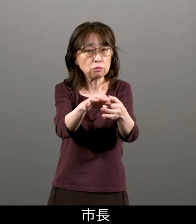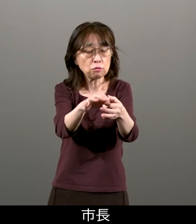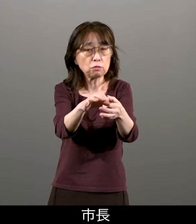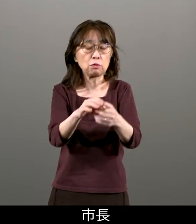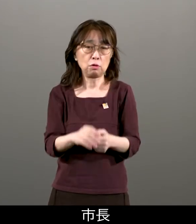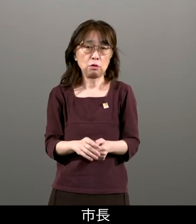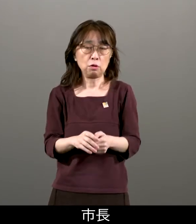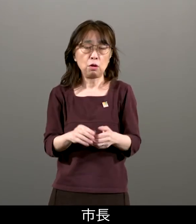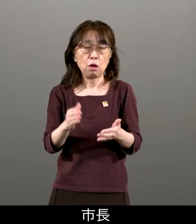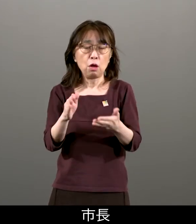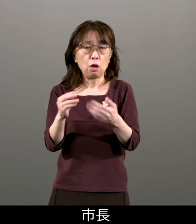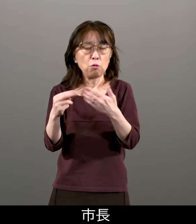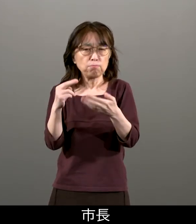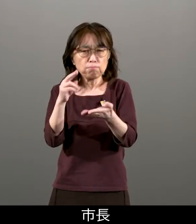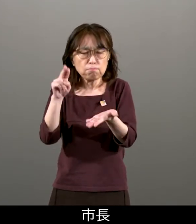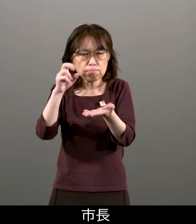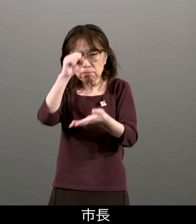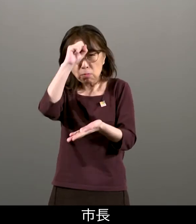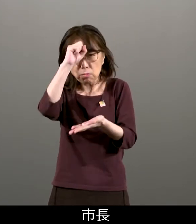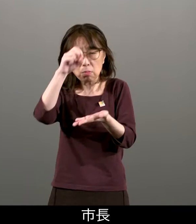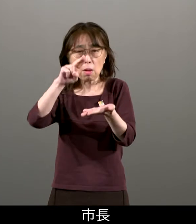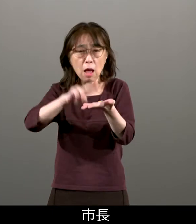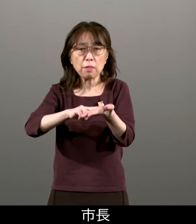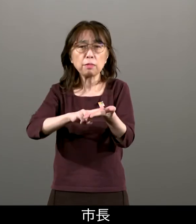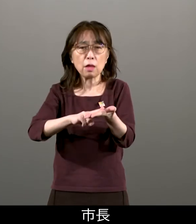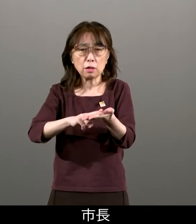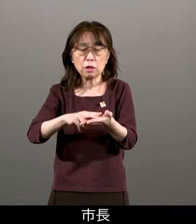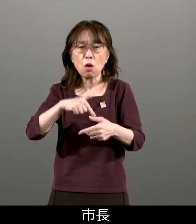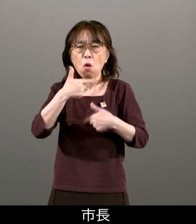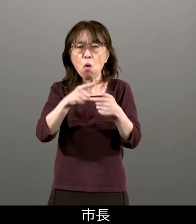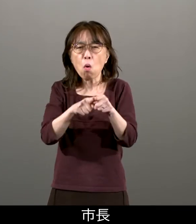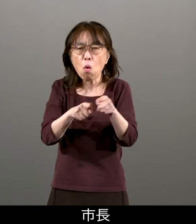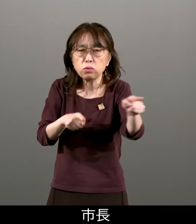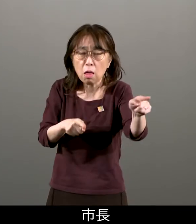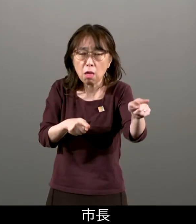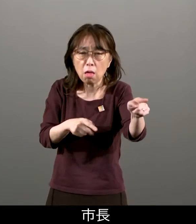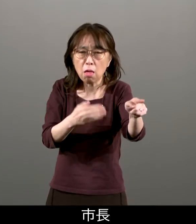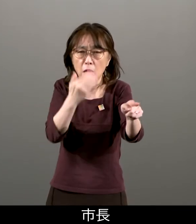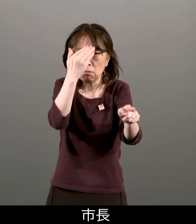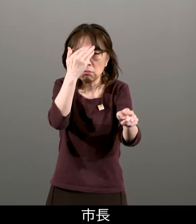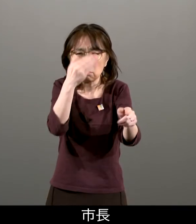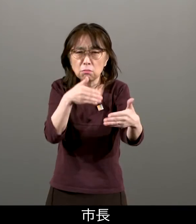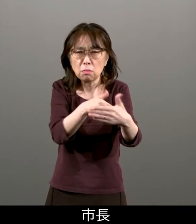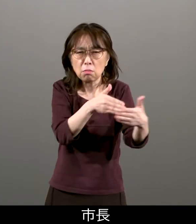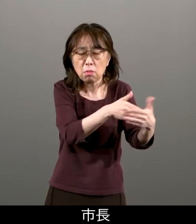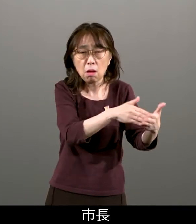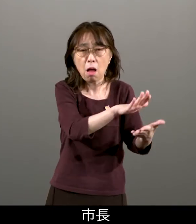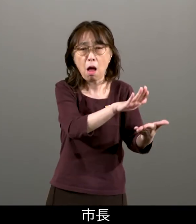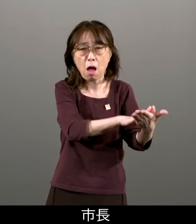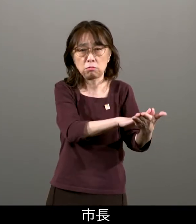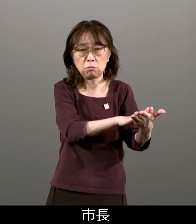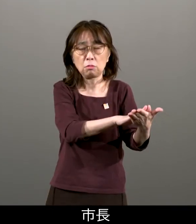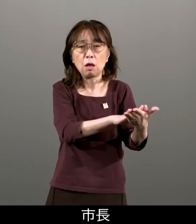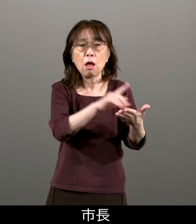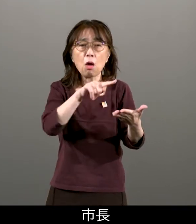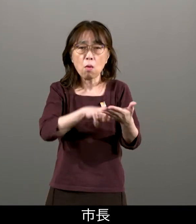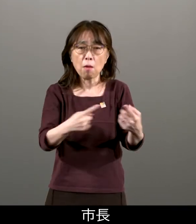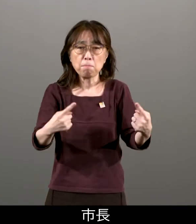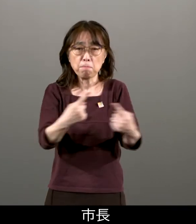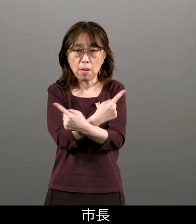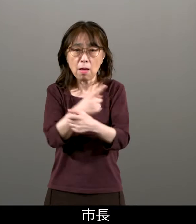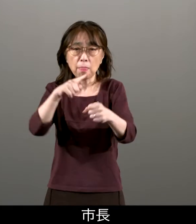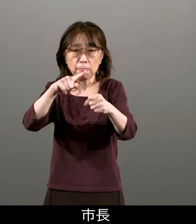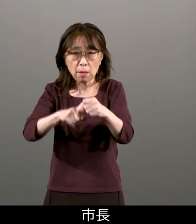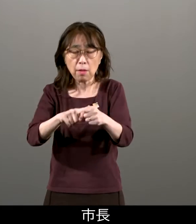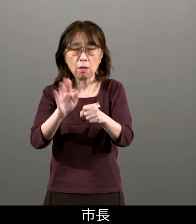判定に遅れが生ずるということがございました。こういった状況を改善するために